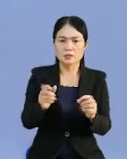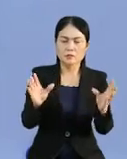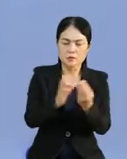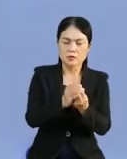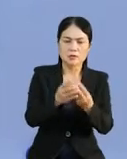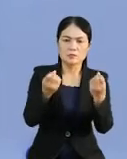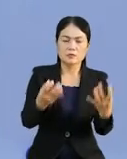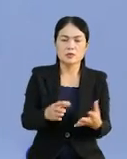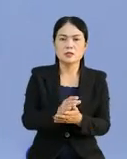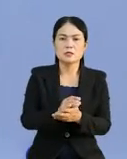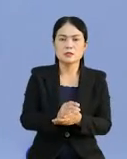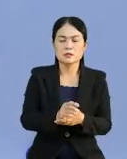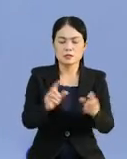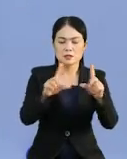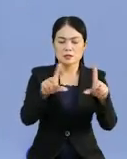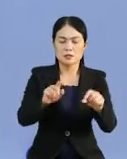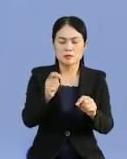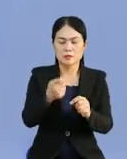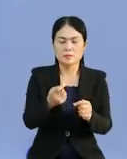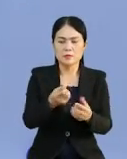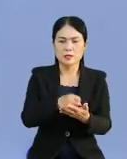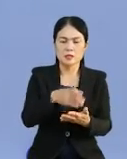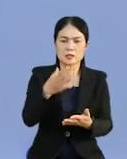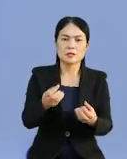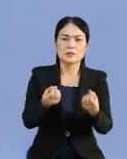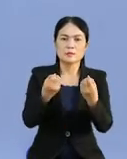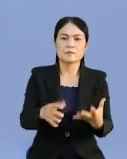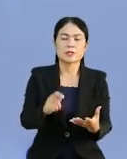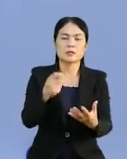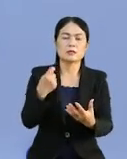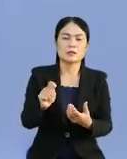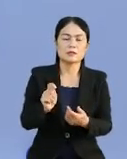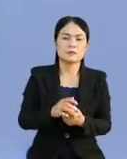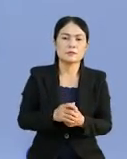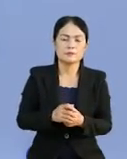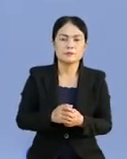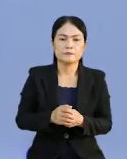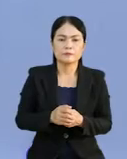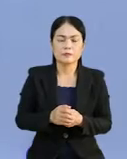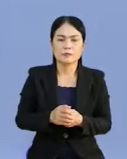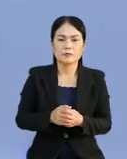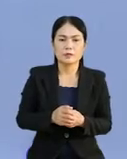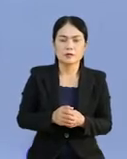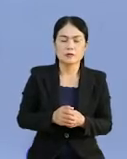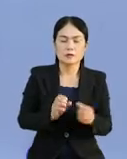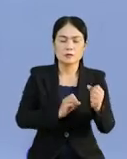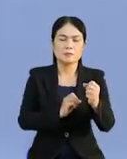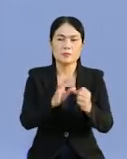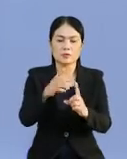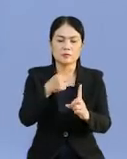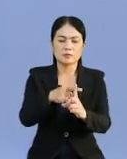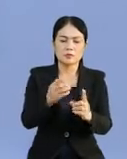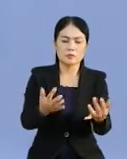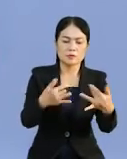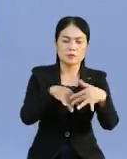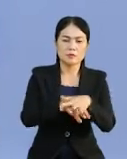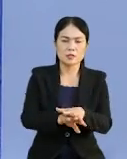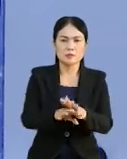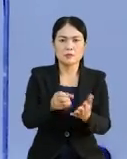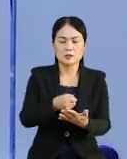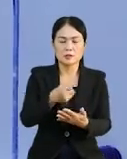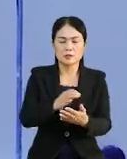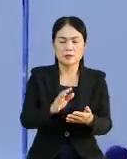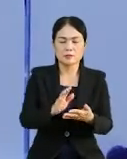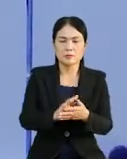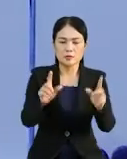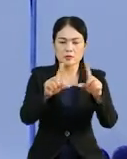cổ đá phạ này mùi, miên đầm lầy còn màn rìa. Chà, rồi hai con, chạp rám, bộ bên chỗ nơi đầm lầy